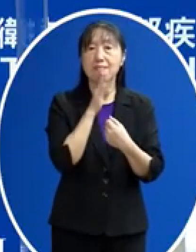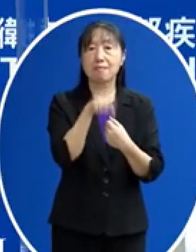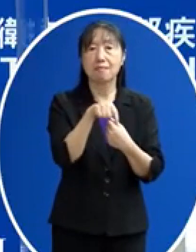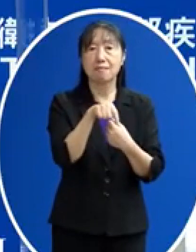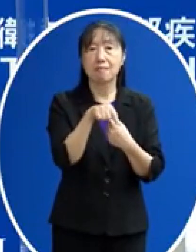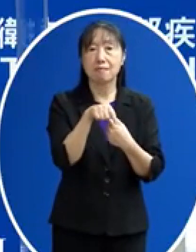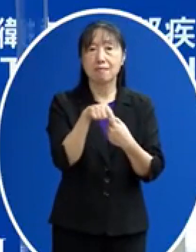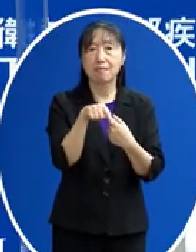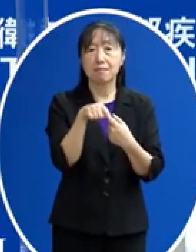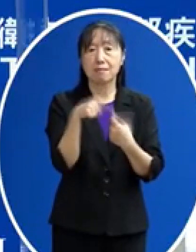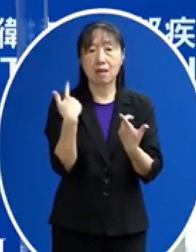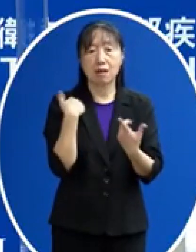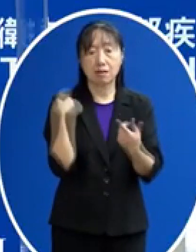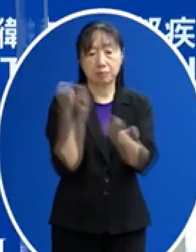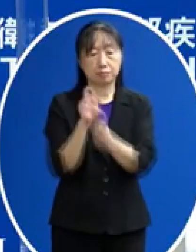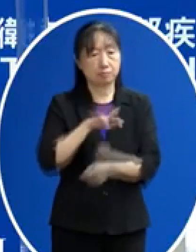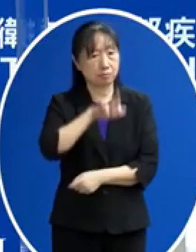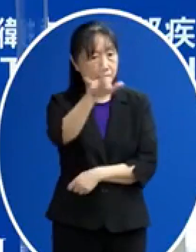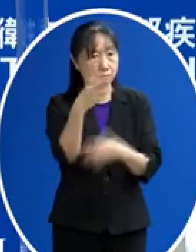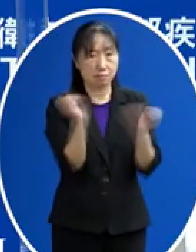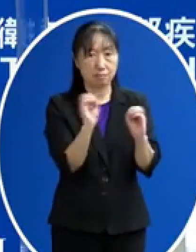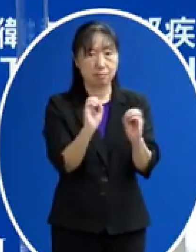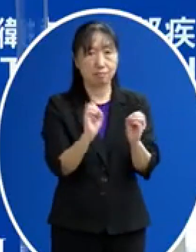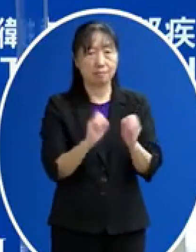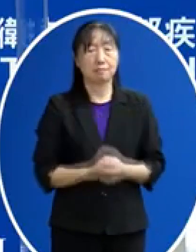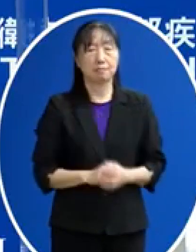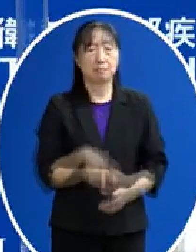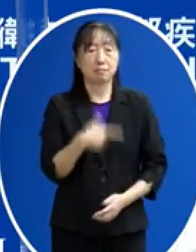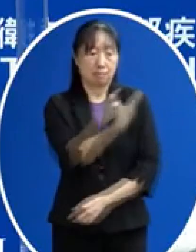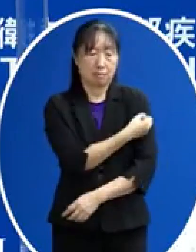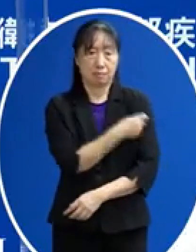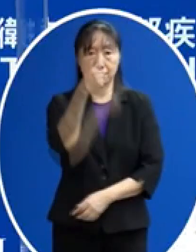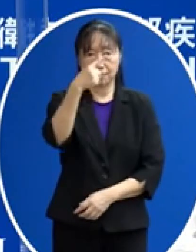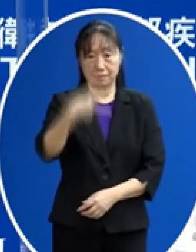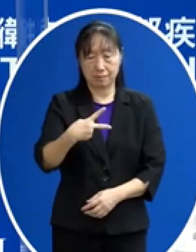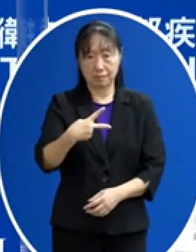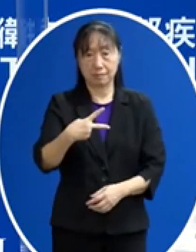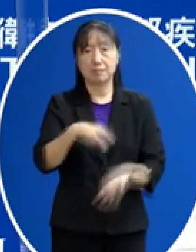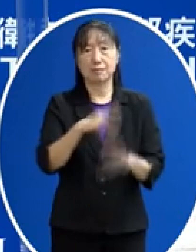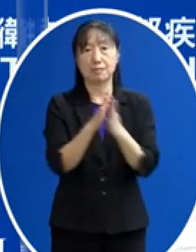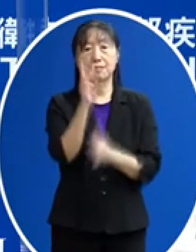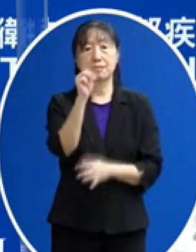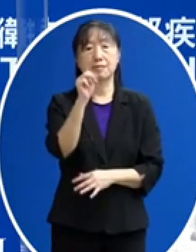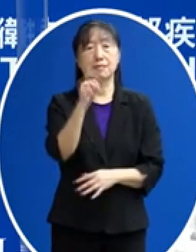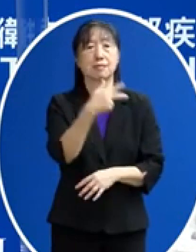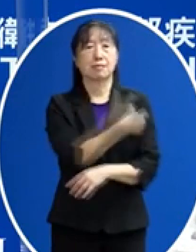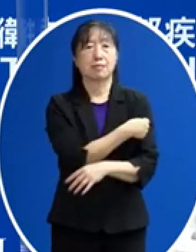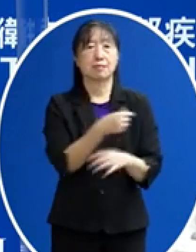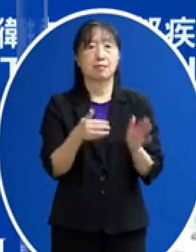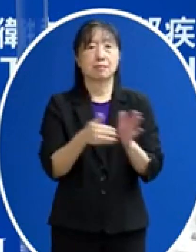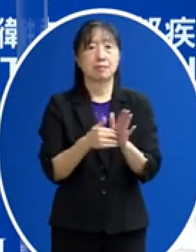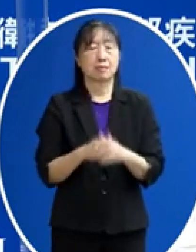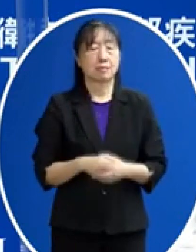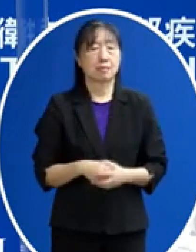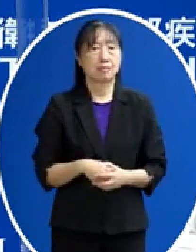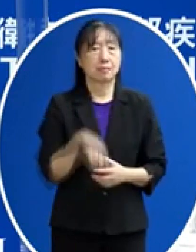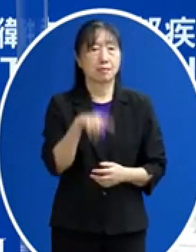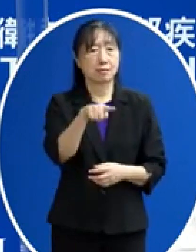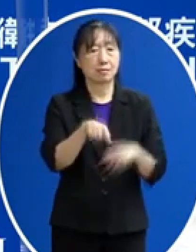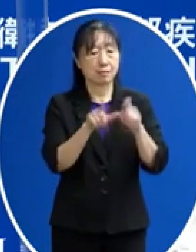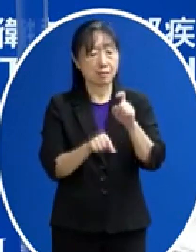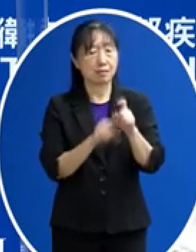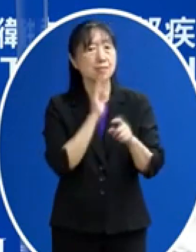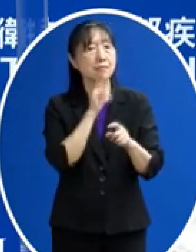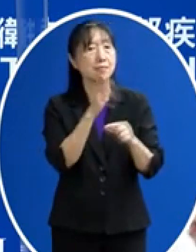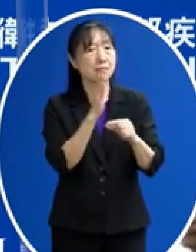近期无出入境的记录，那已接种2剂莫德纳的疫苗。那个案曾于